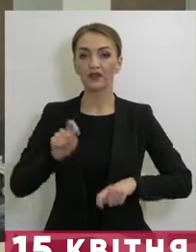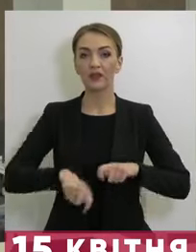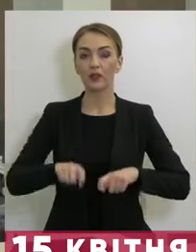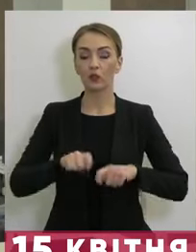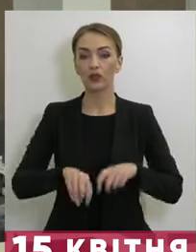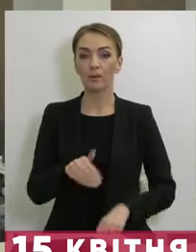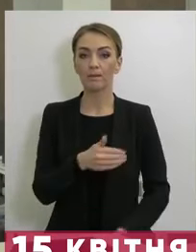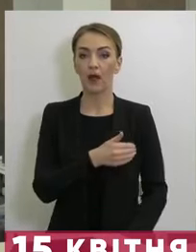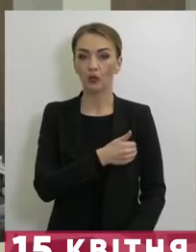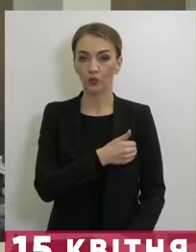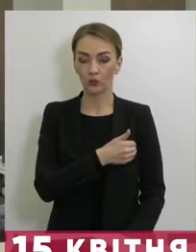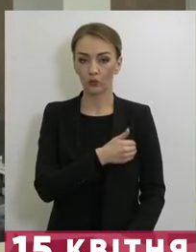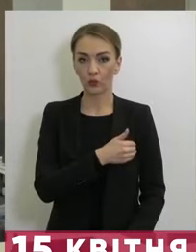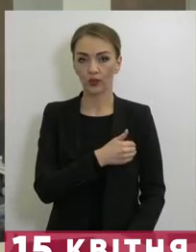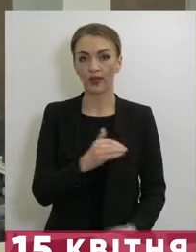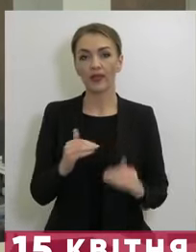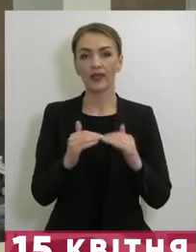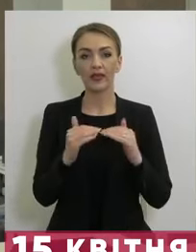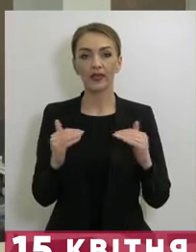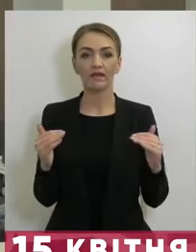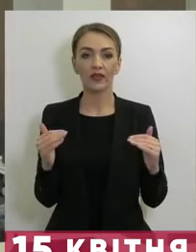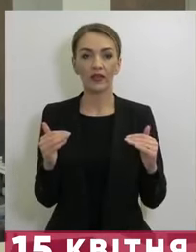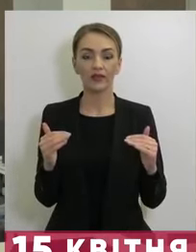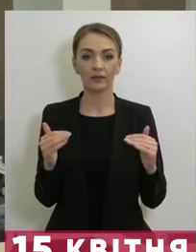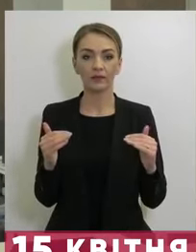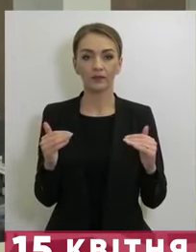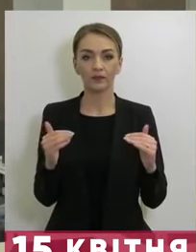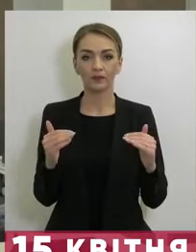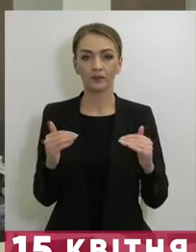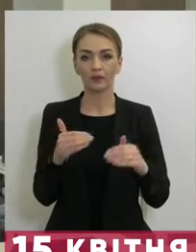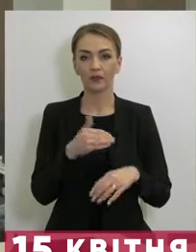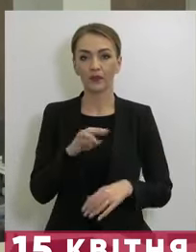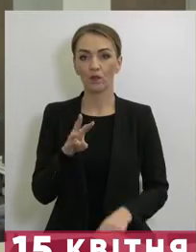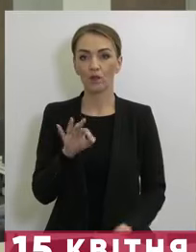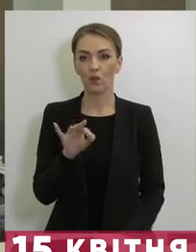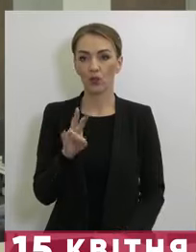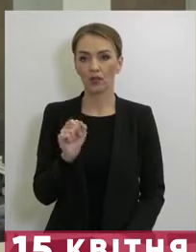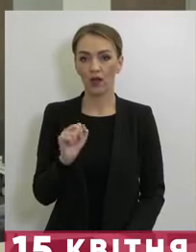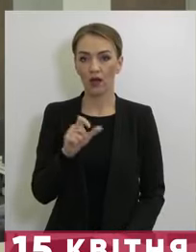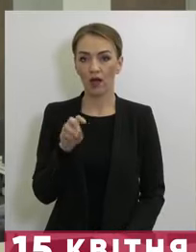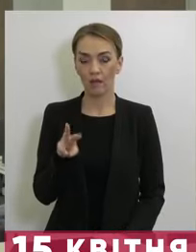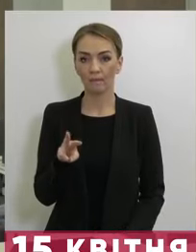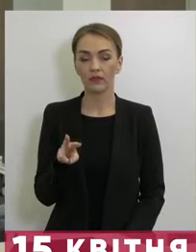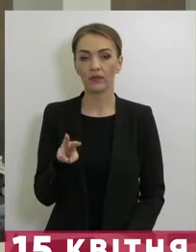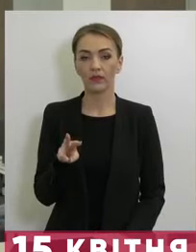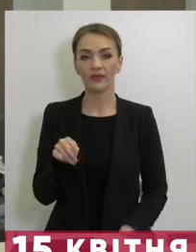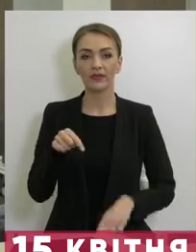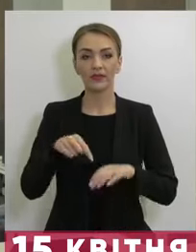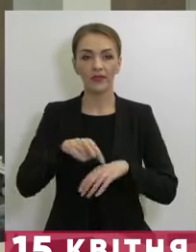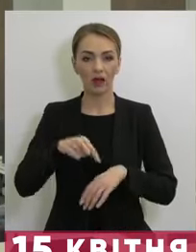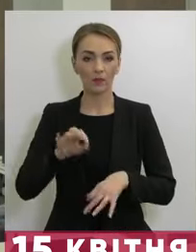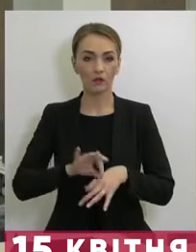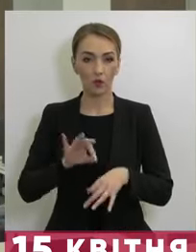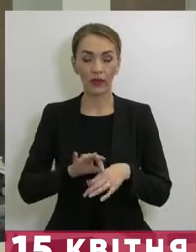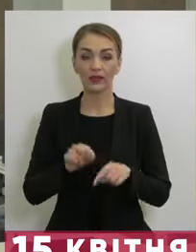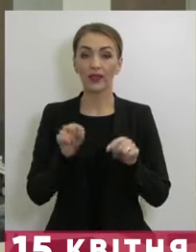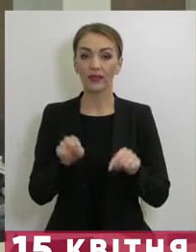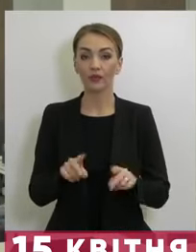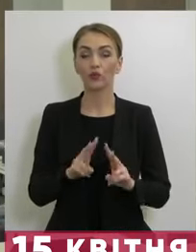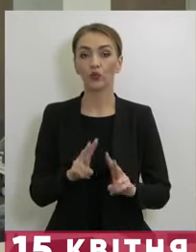вимірюють температуру та рівень оксигенації монахам з ознаками хвороби та тим, хто лікується